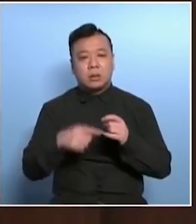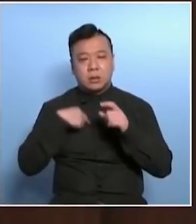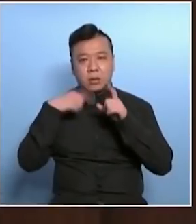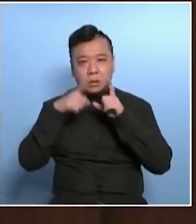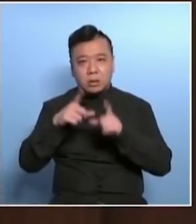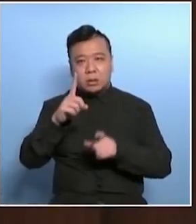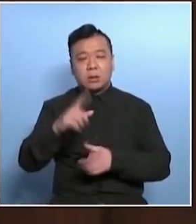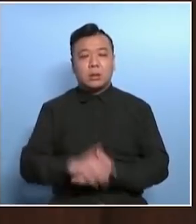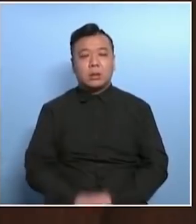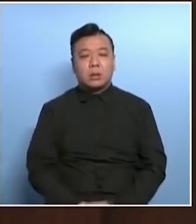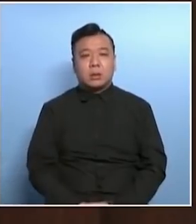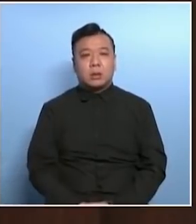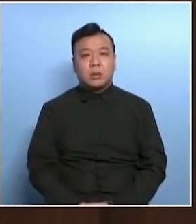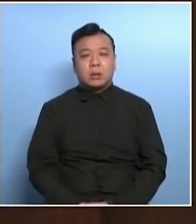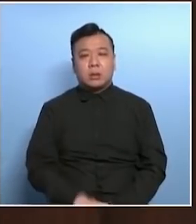應，其實